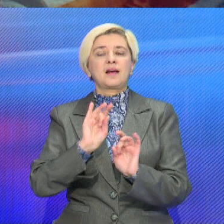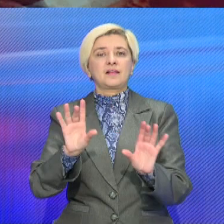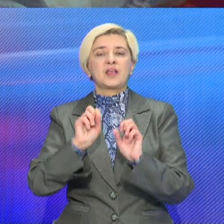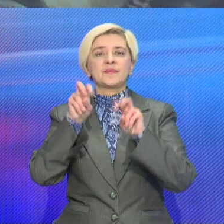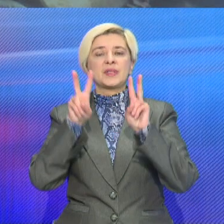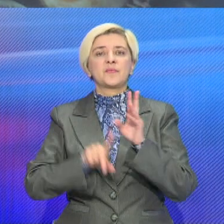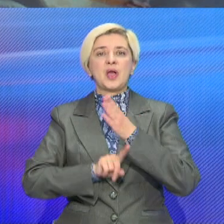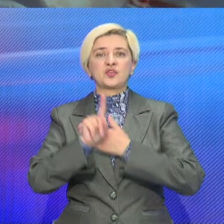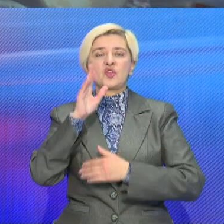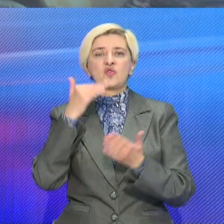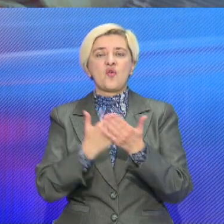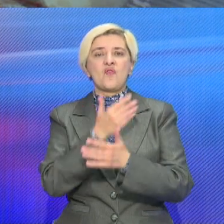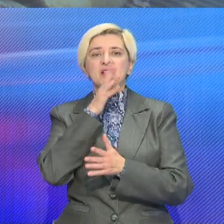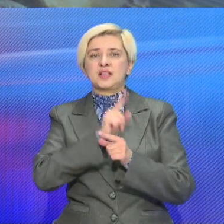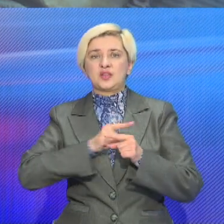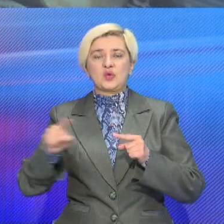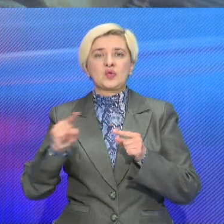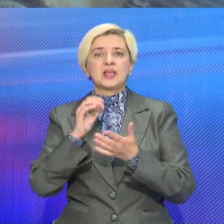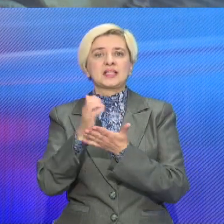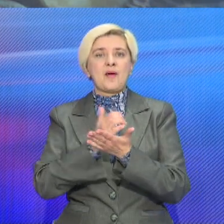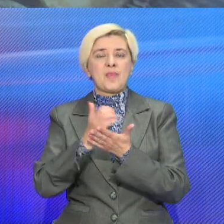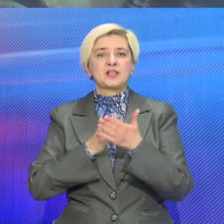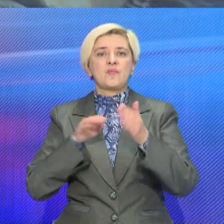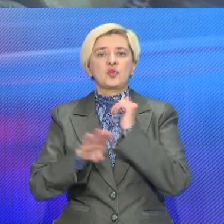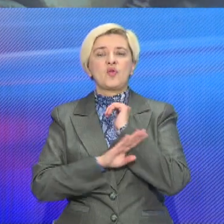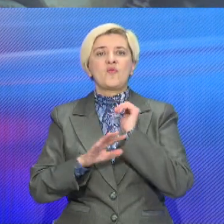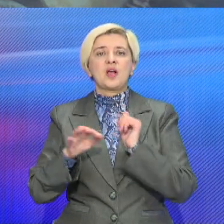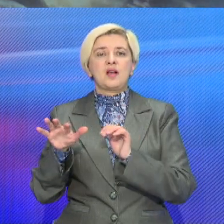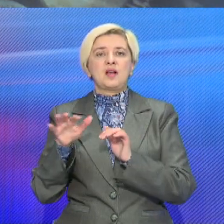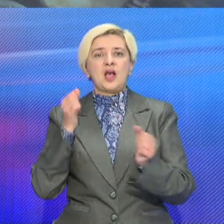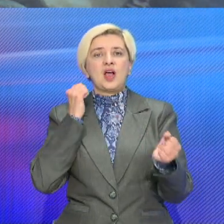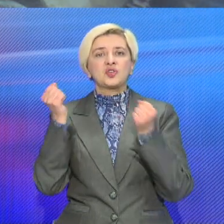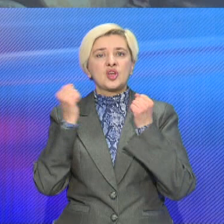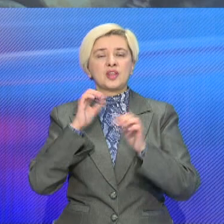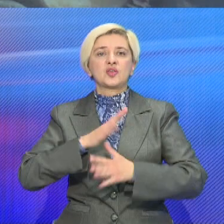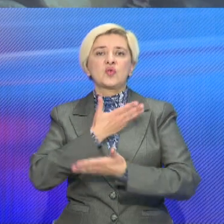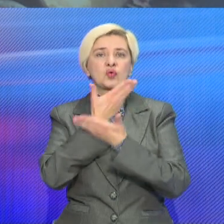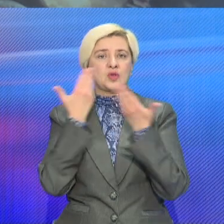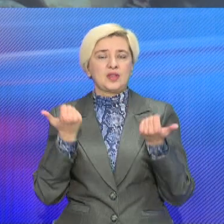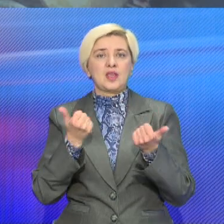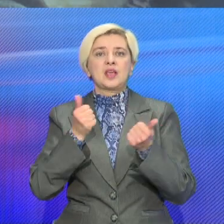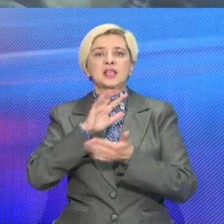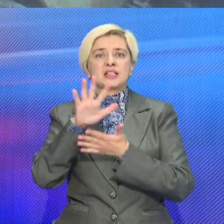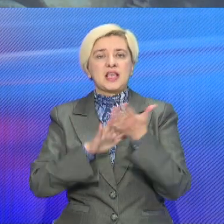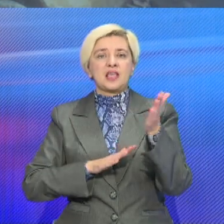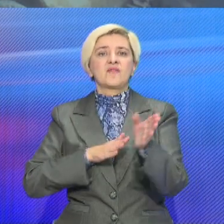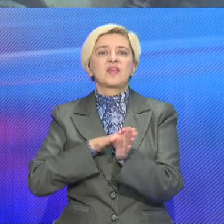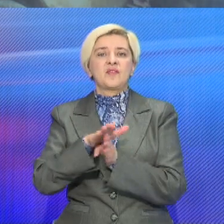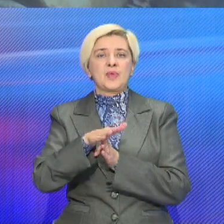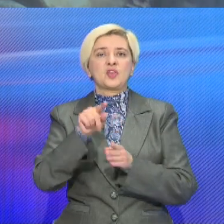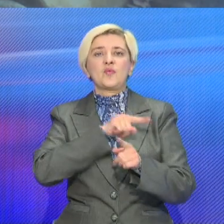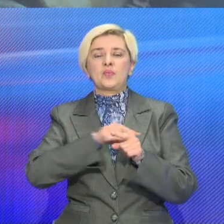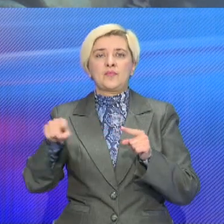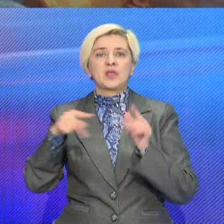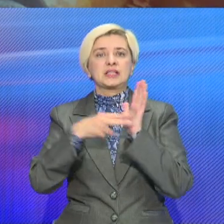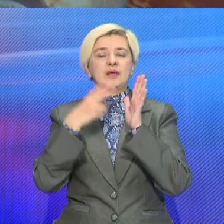нового сезону з назапашуванням дров ажіотажу не назирається. Заявки громадян лісники виконують на протягу 7 днів.